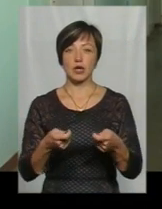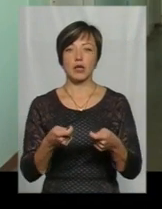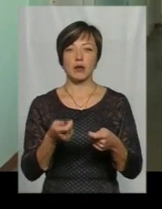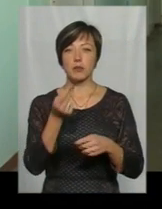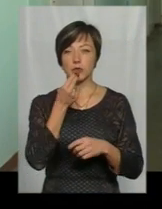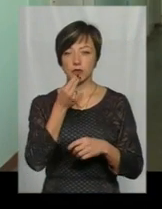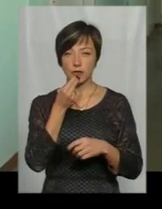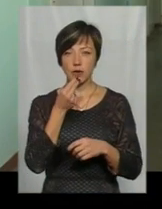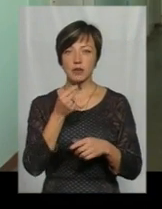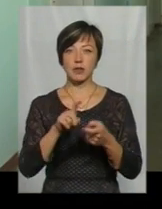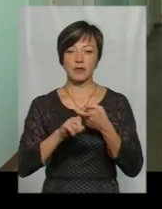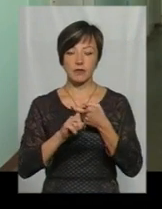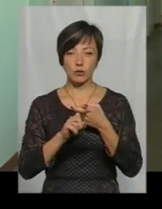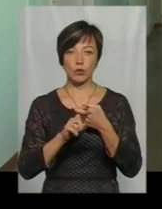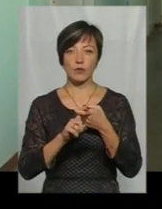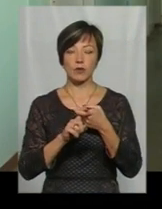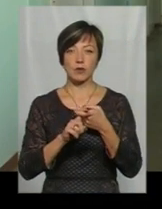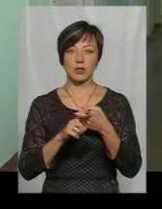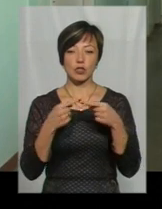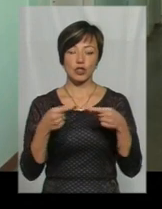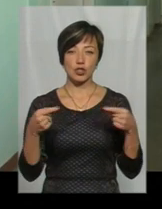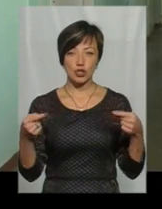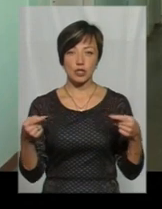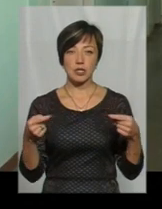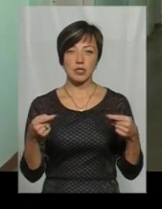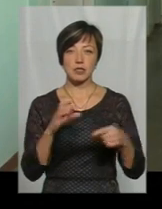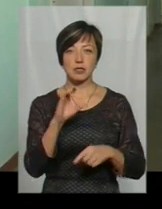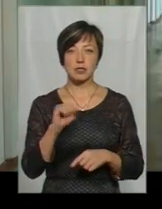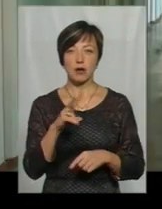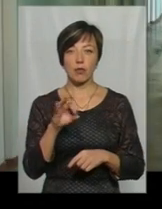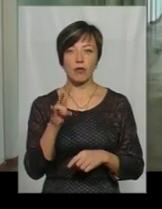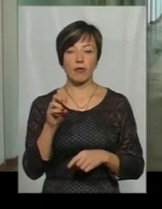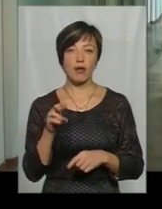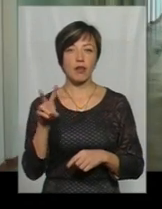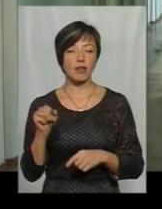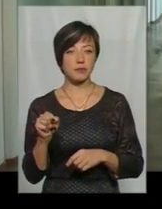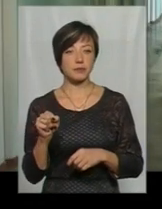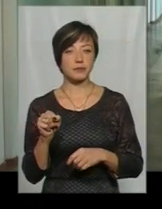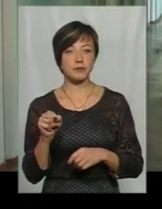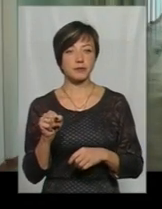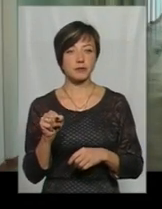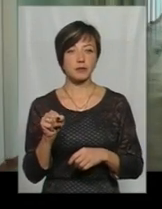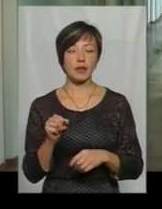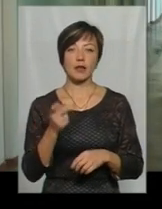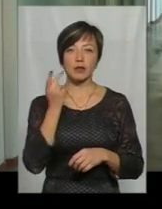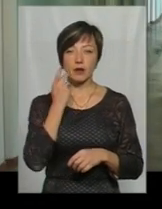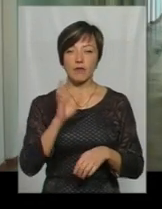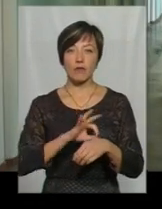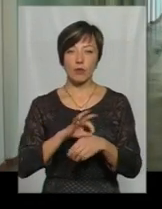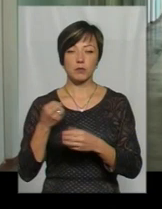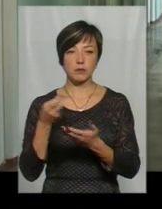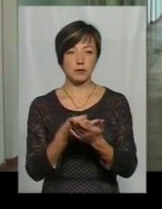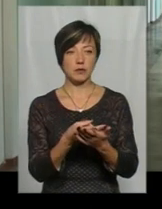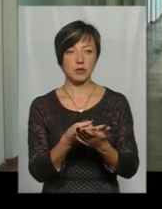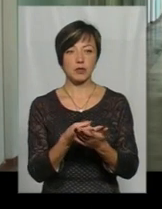при вживанні інфікованої їжі сальмонеллами. Ну, як правило, хворі до нас